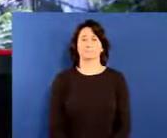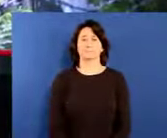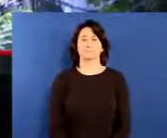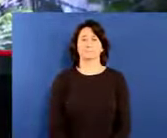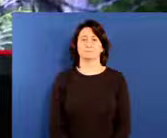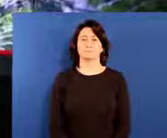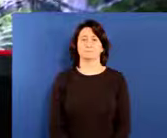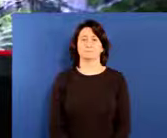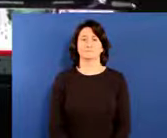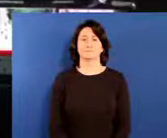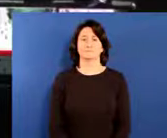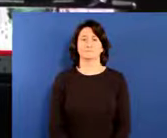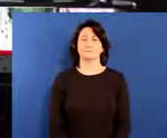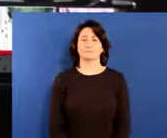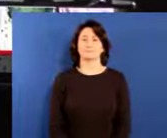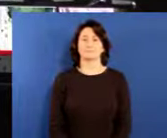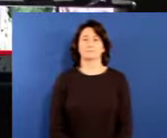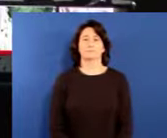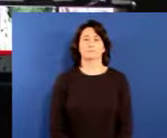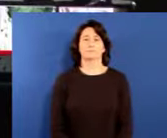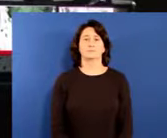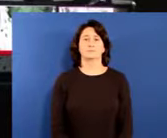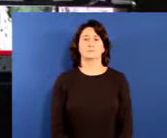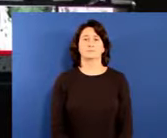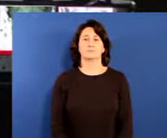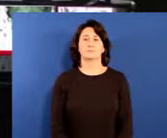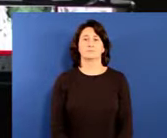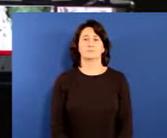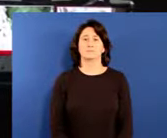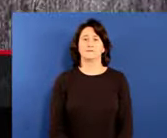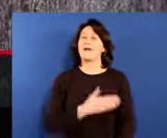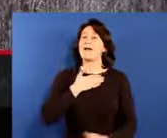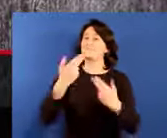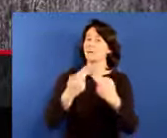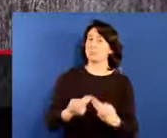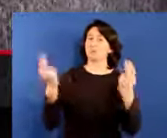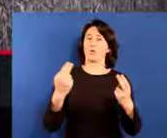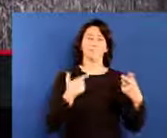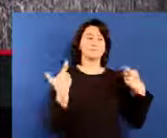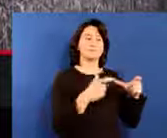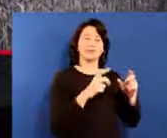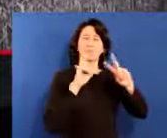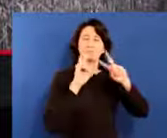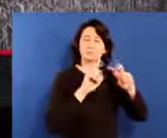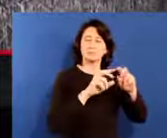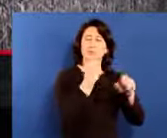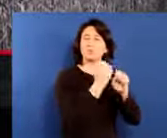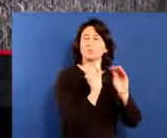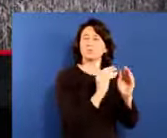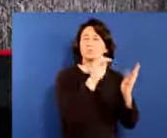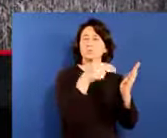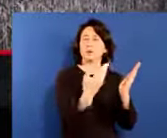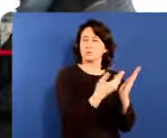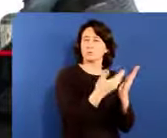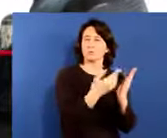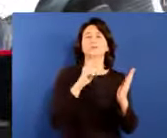zientifikoko teknikariek ikus-entzunezko baliabide ugari sortu dituzte, eta heldu zaie jendaurrean erakusteko ordua.